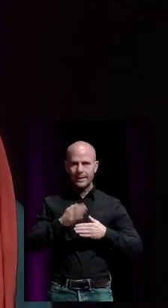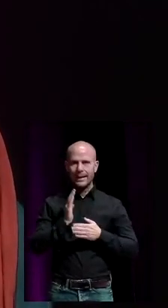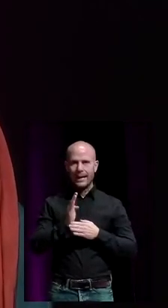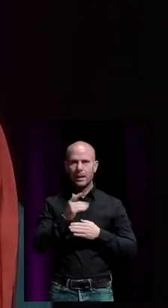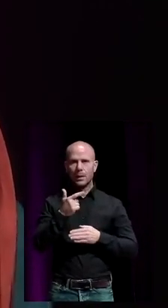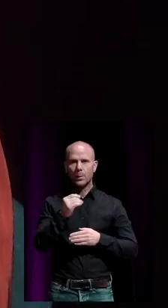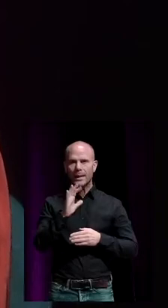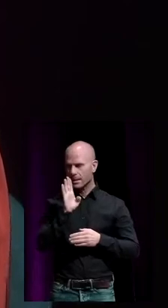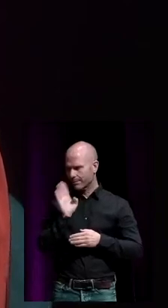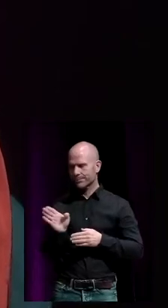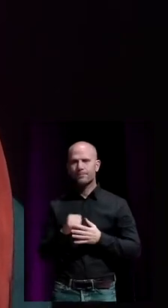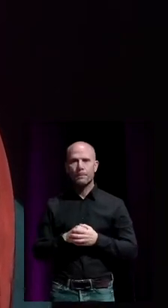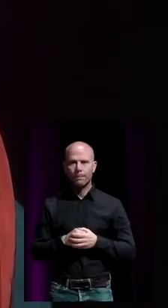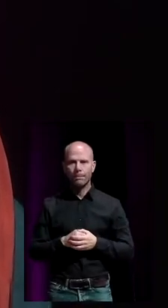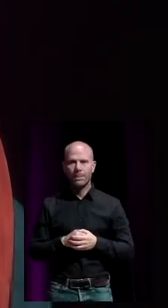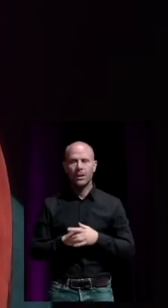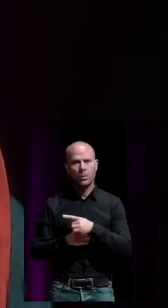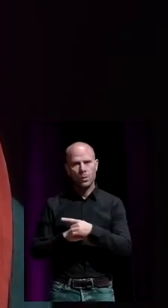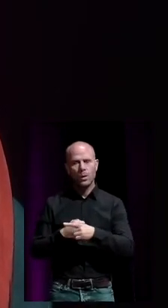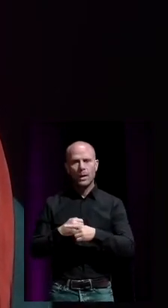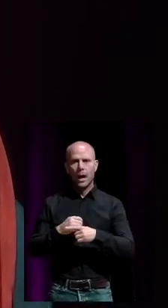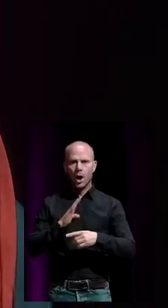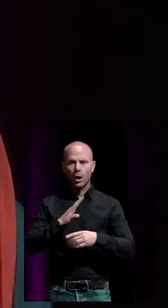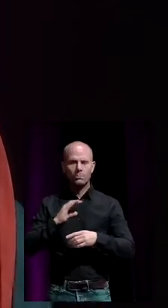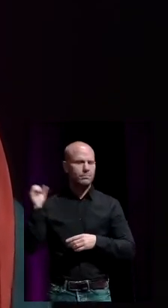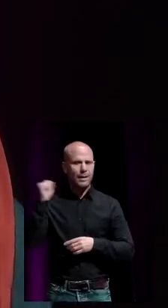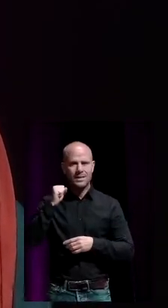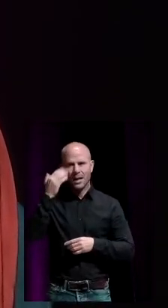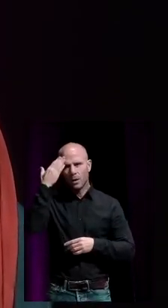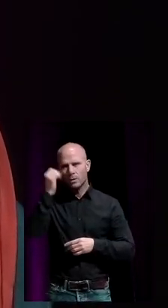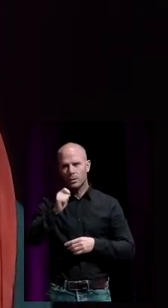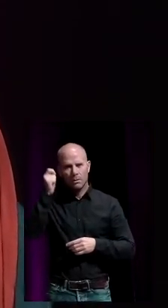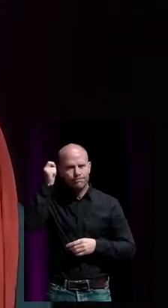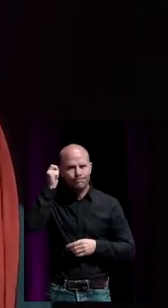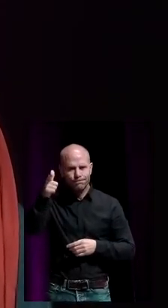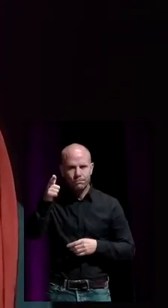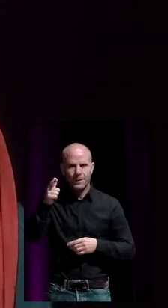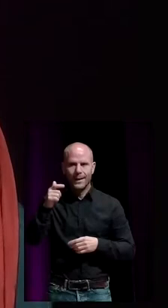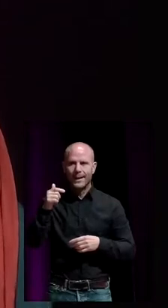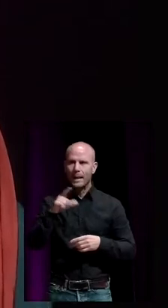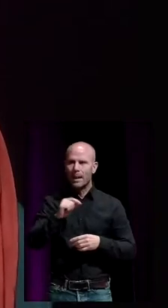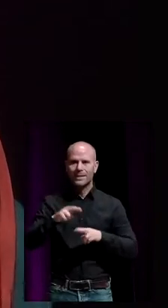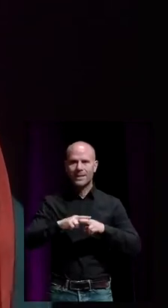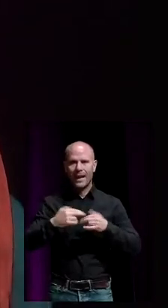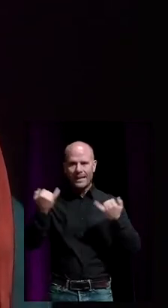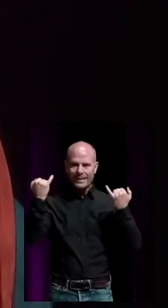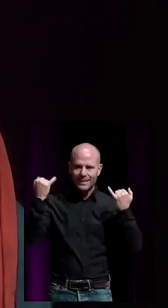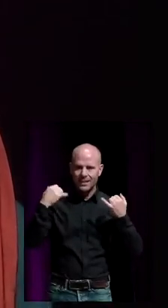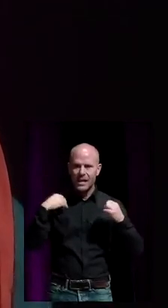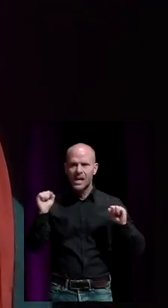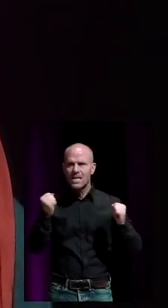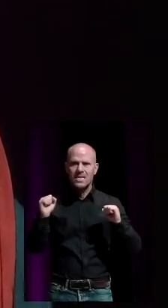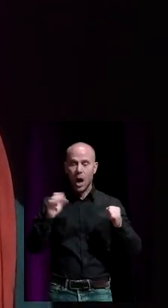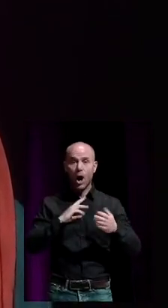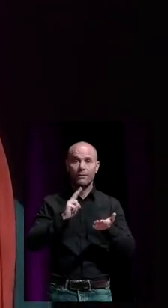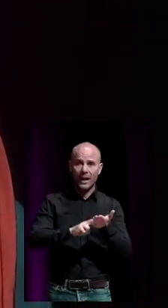Tobias, som då sitter med så mycket kunskap. Det måste liksom då ibland vara liksom frustrerande att ha all denna fakta,